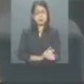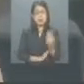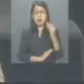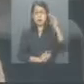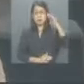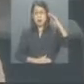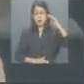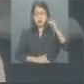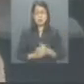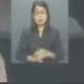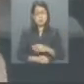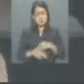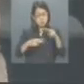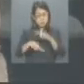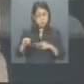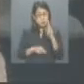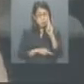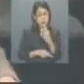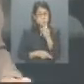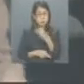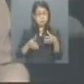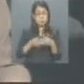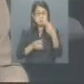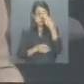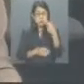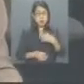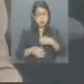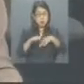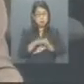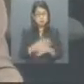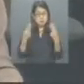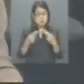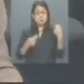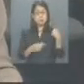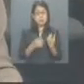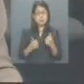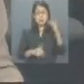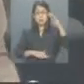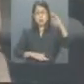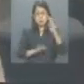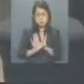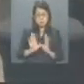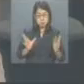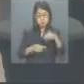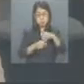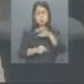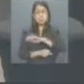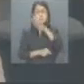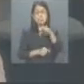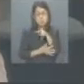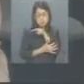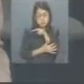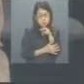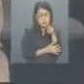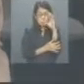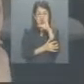พื่อป้องกันการตอบโต้กลับจากกลุ่มผู้ก่อความไม่สงบหลังการปิดล้อมและปะทะกันกลางหุบเขาในพื้นที่ของจังหวัดยะลาเมื่อวัน